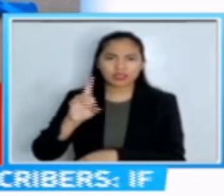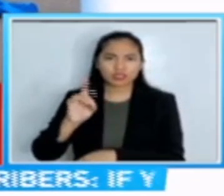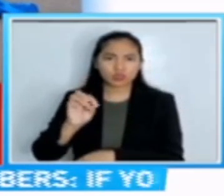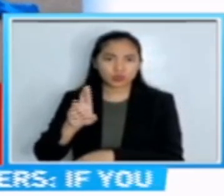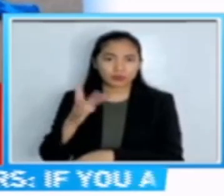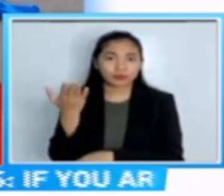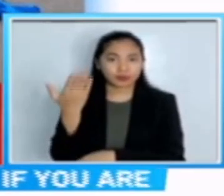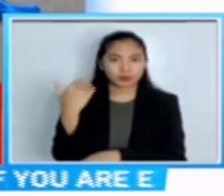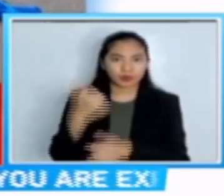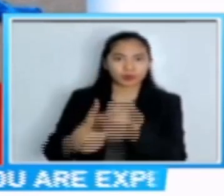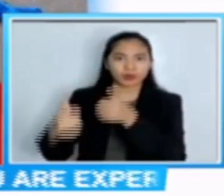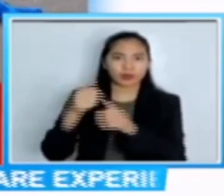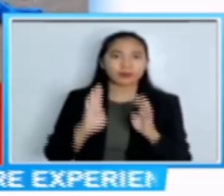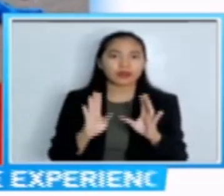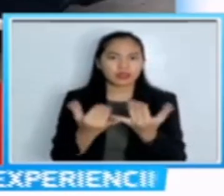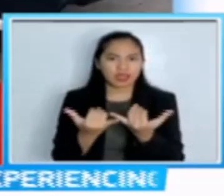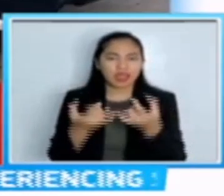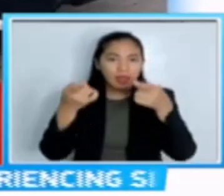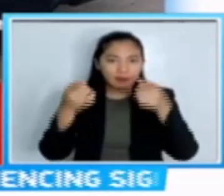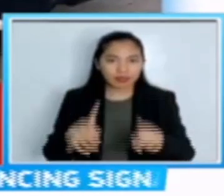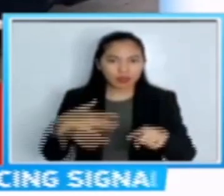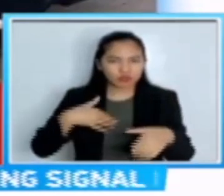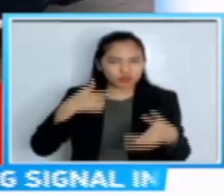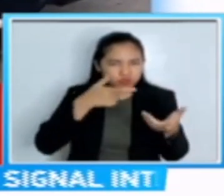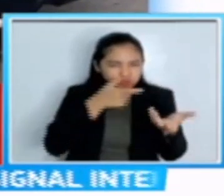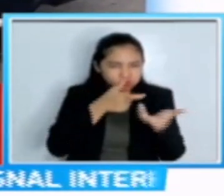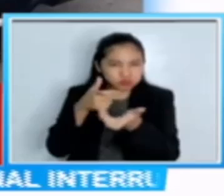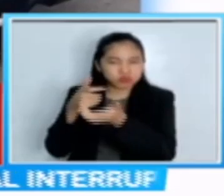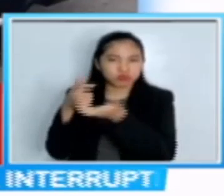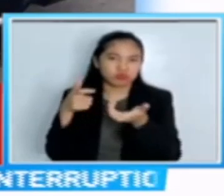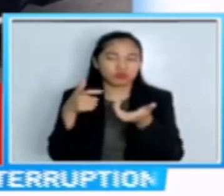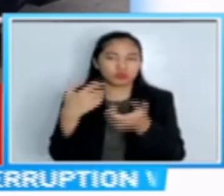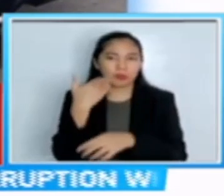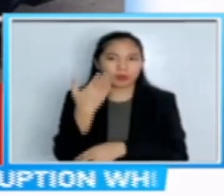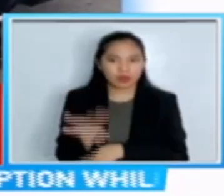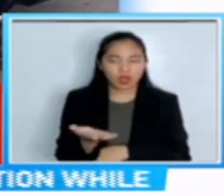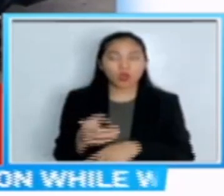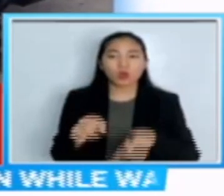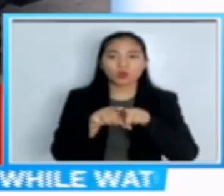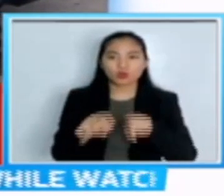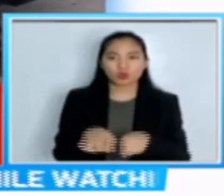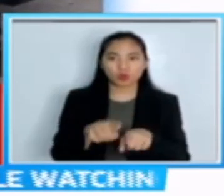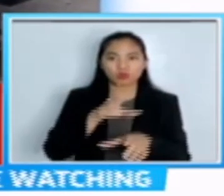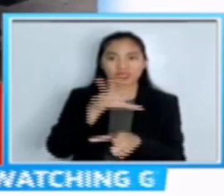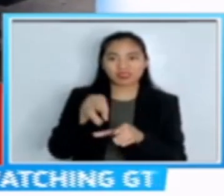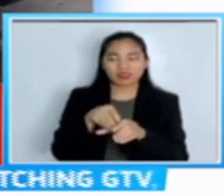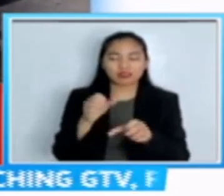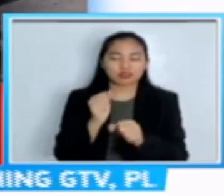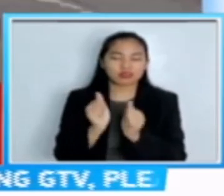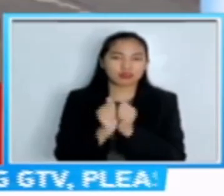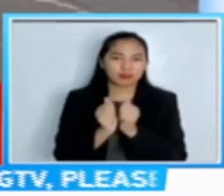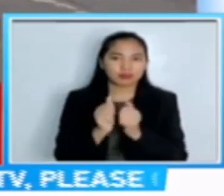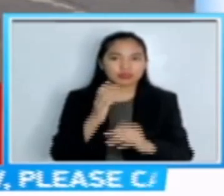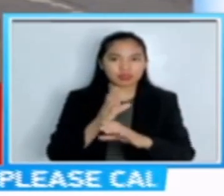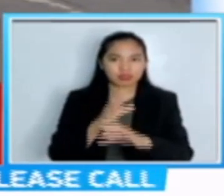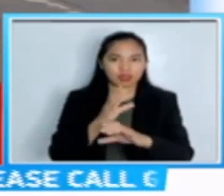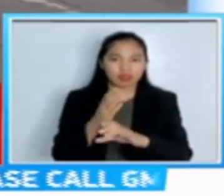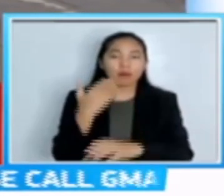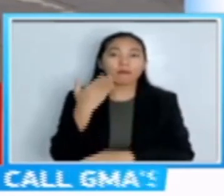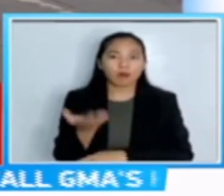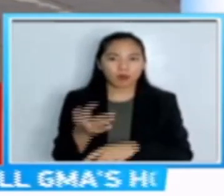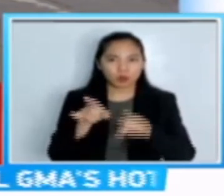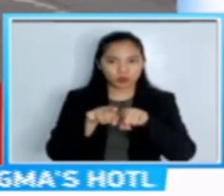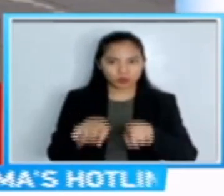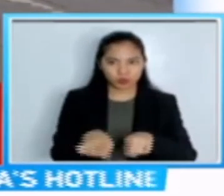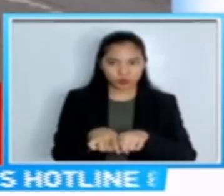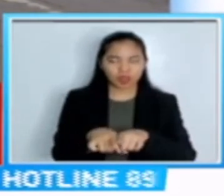hanggang mamatay. Damay at nasawi rin ang mga kasama niya na sina Joel Salvador at Arnel Caparas. Kinutugis na raw ang mga